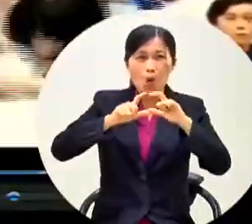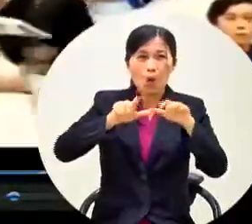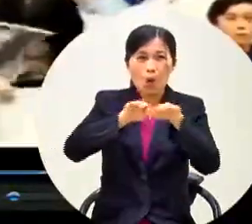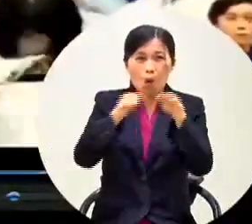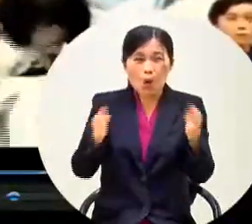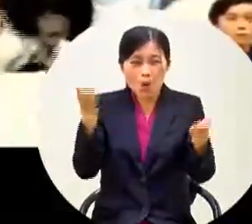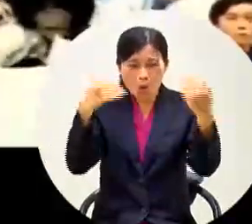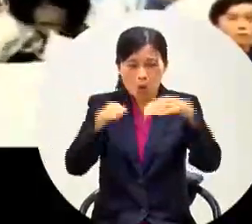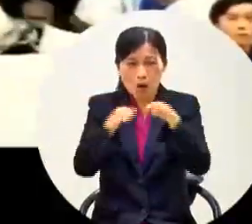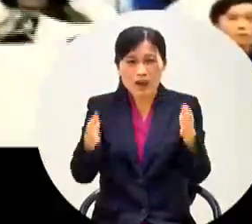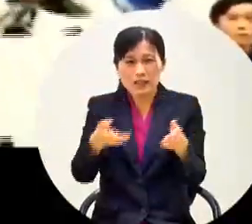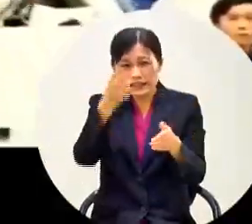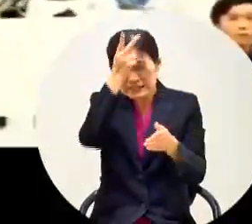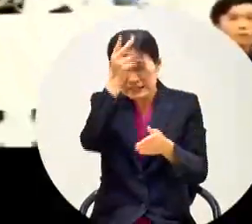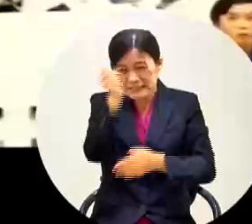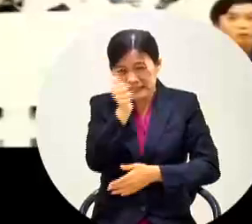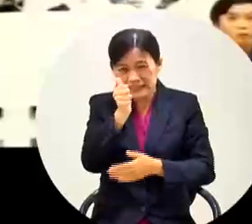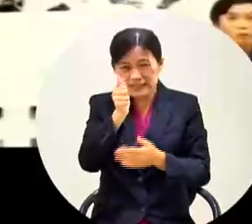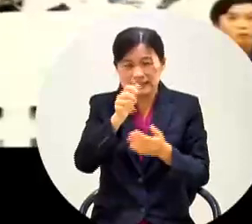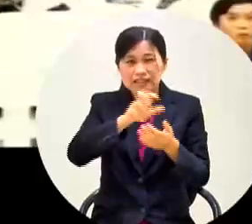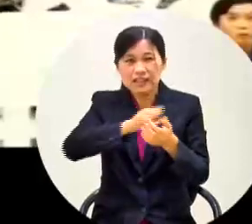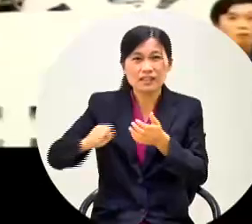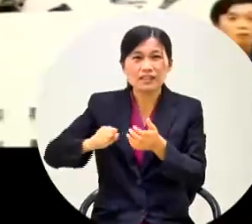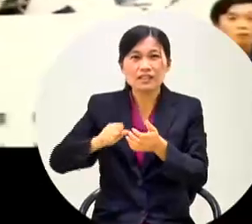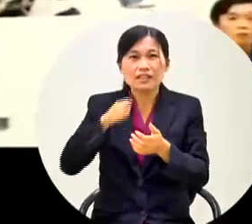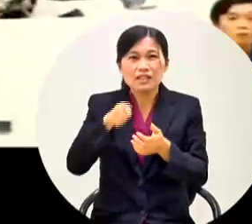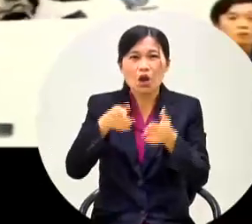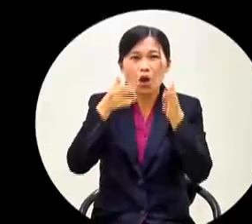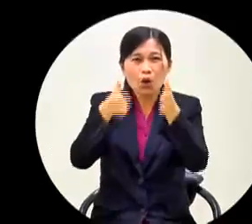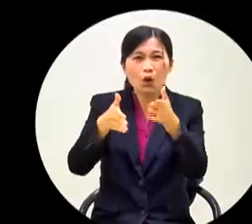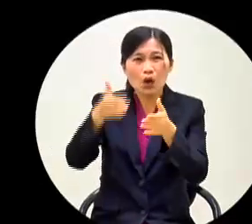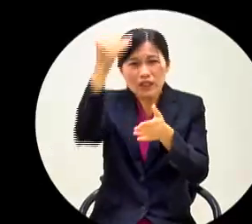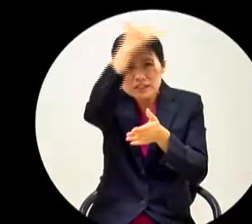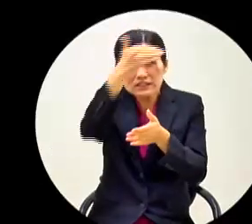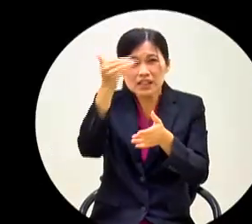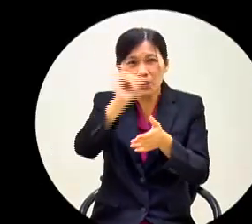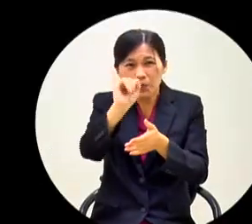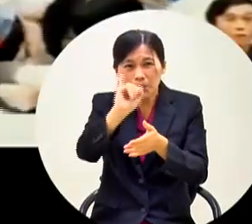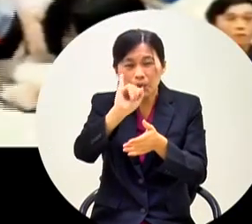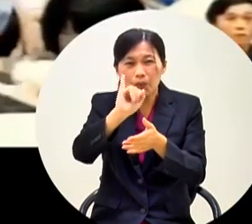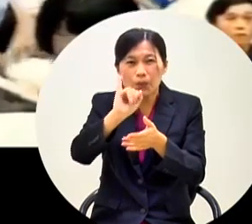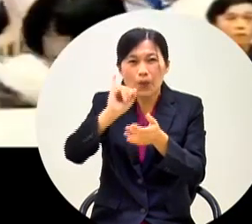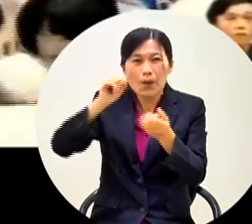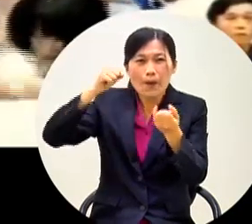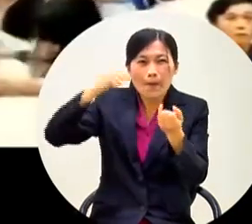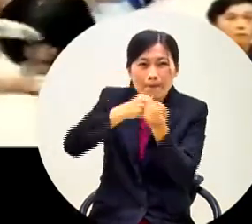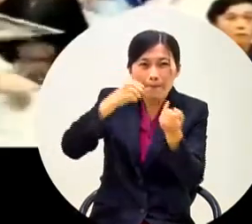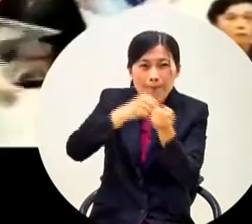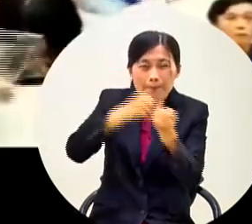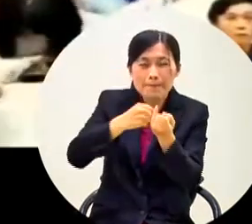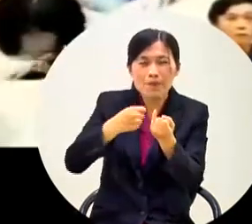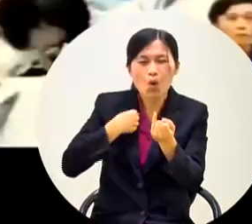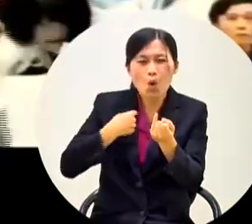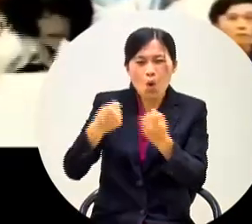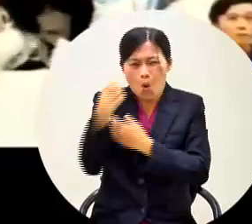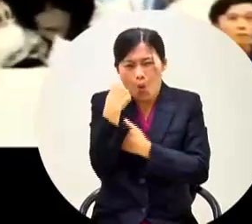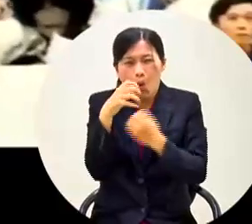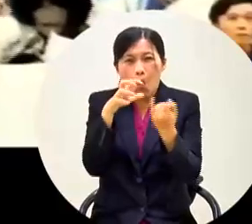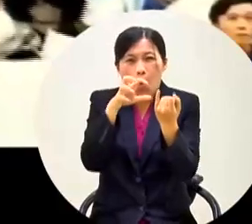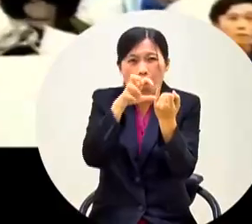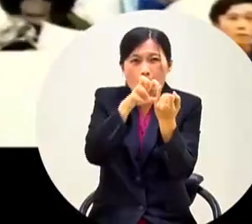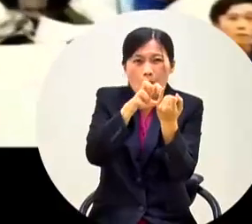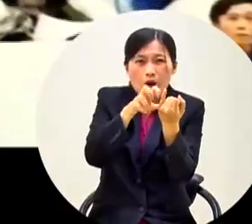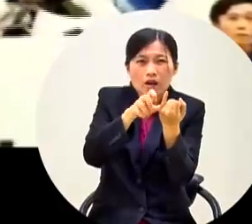他准备又要对郑梦如议员施暴。我一直努力要去拉开。我们慢动作，大家再看一次。